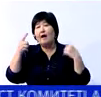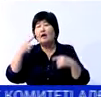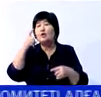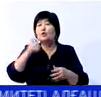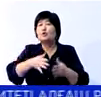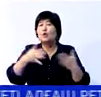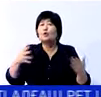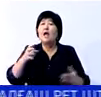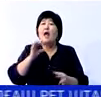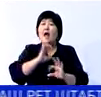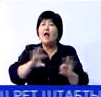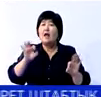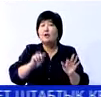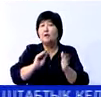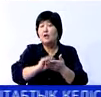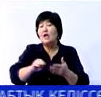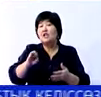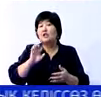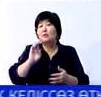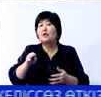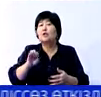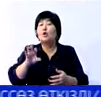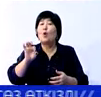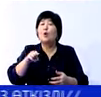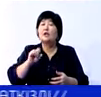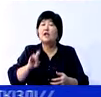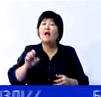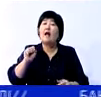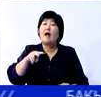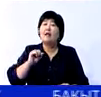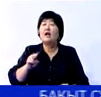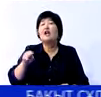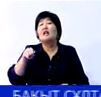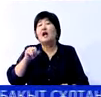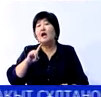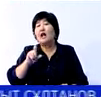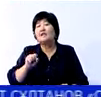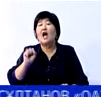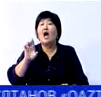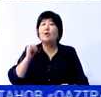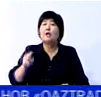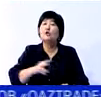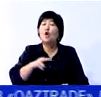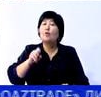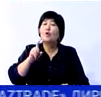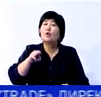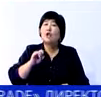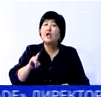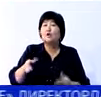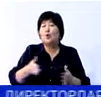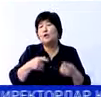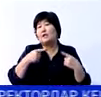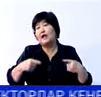100-дің үстінде әңгіме туған. Жібек жолы, Отырар, Фараби, Алаң, Таразы, Абайдың рухы, Мұхтар жолы, Алыптың